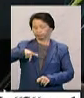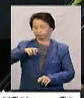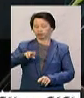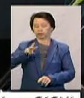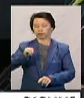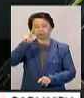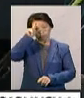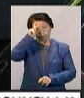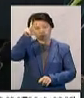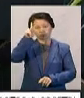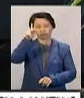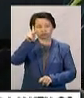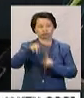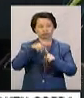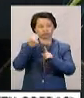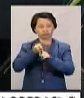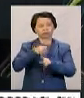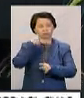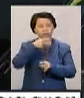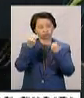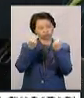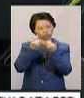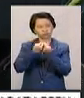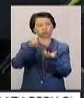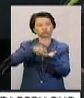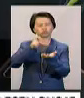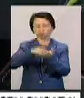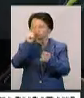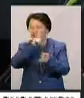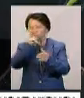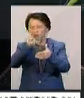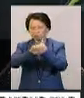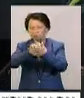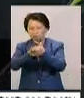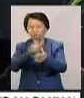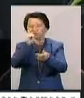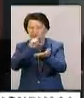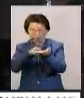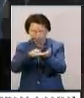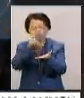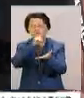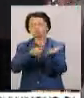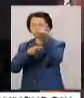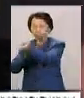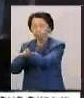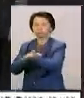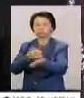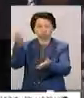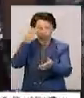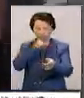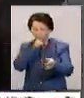Moh Samsudin Yusof berkata jumlah tuntutan palsu yang dikemukakan oleh bekas pegawai